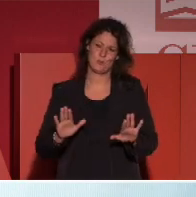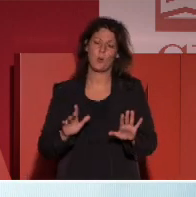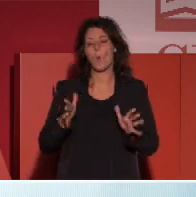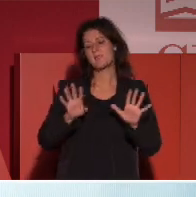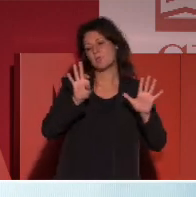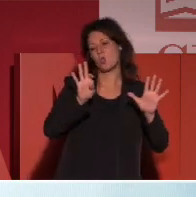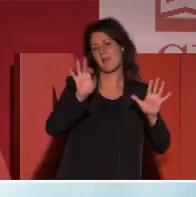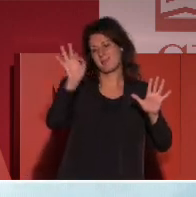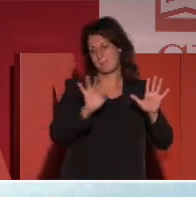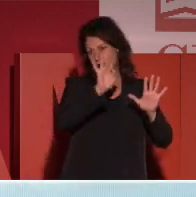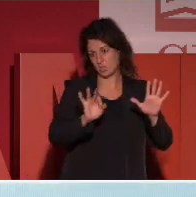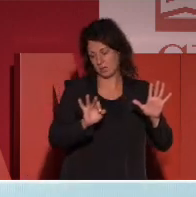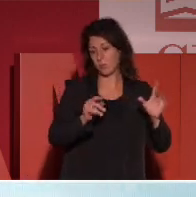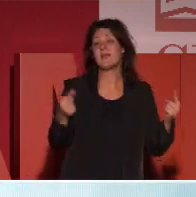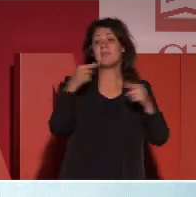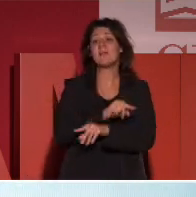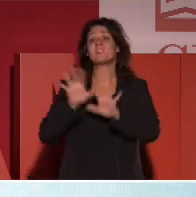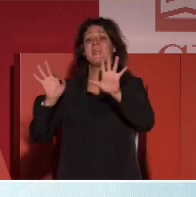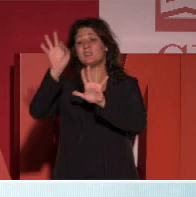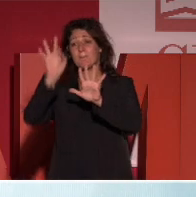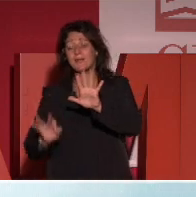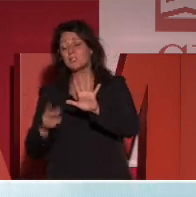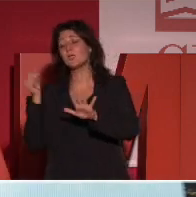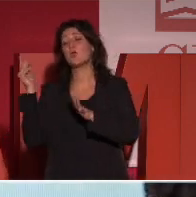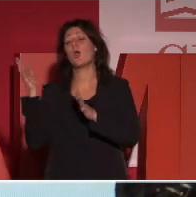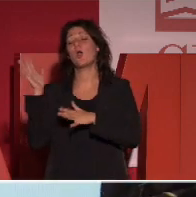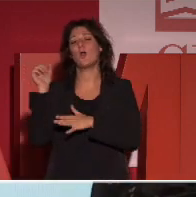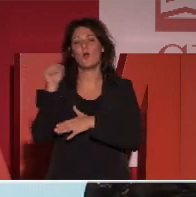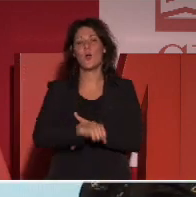oggi puoi prenderti alcol e o ng domani si vedrà